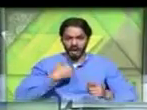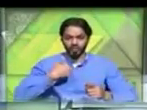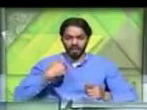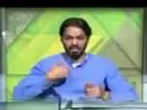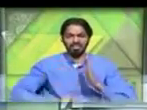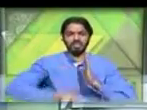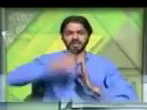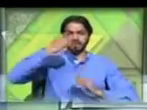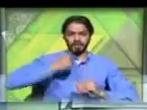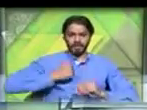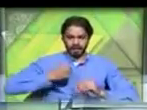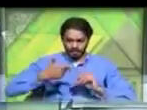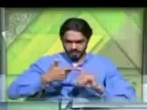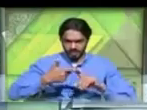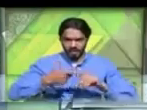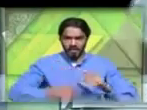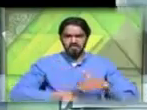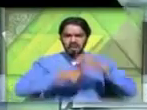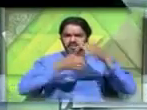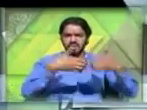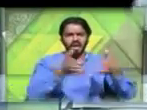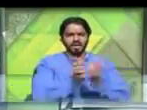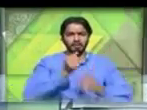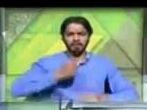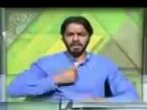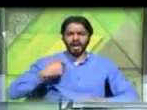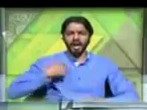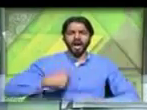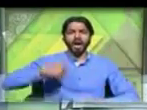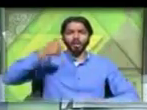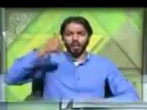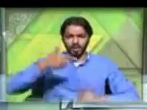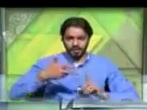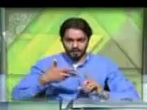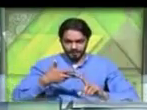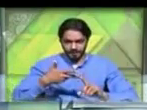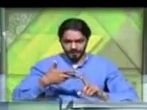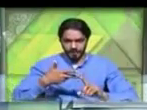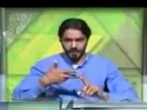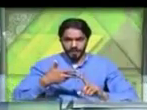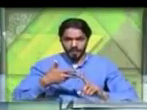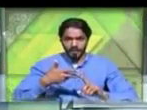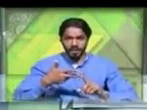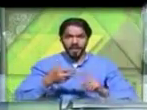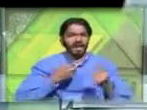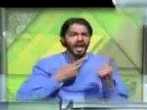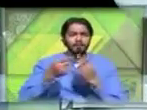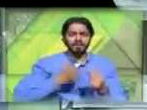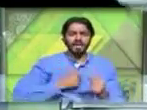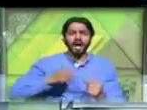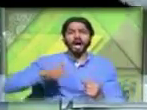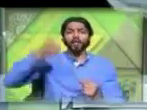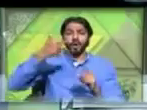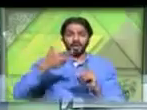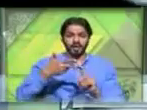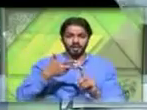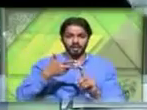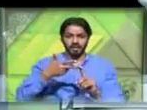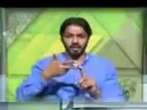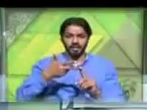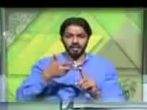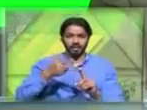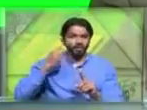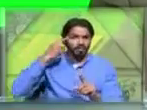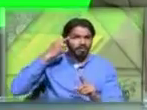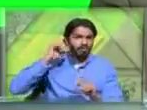جاههم أو رياستهم وما نسب إليهم، ولا يقصدون أن تكون كلمة الله هي